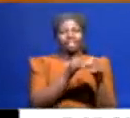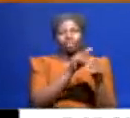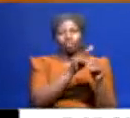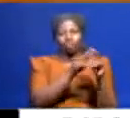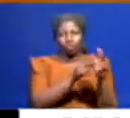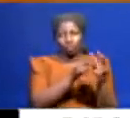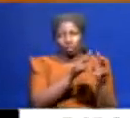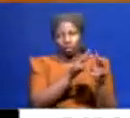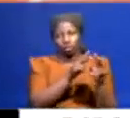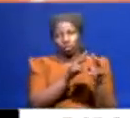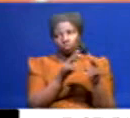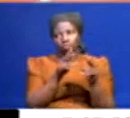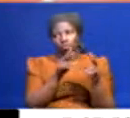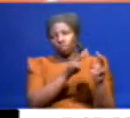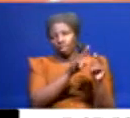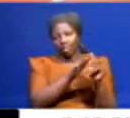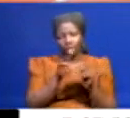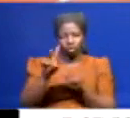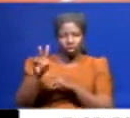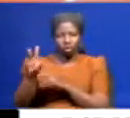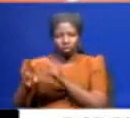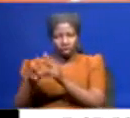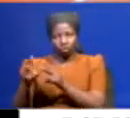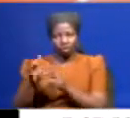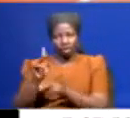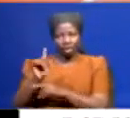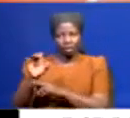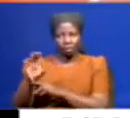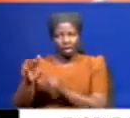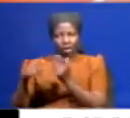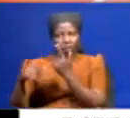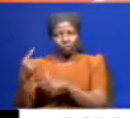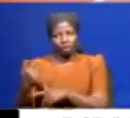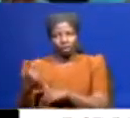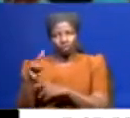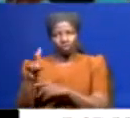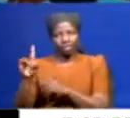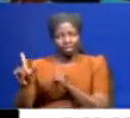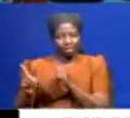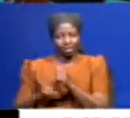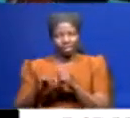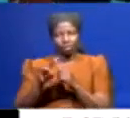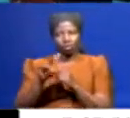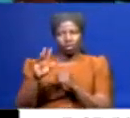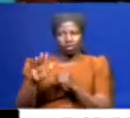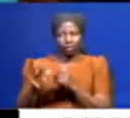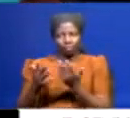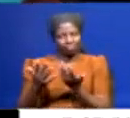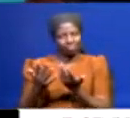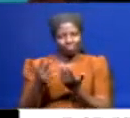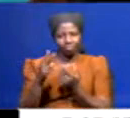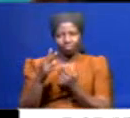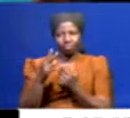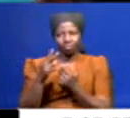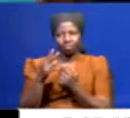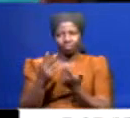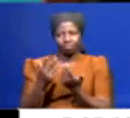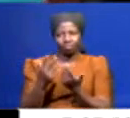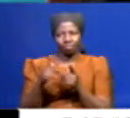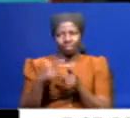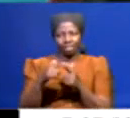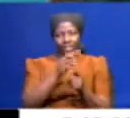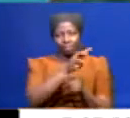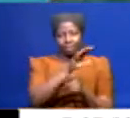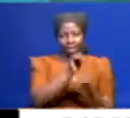hata hivyo ilijikakamua na kushinda seti ya pili na tatu kwa alama 22-27 na 20-25. MCA iliosawazisha na kwa